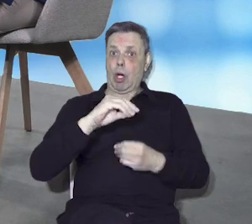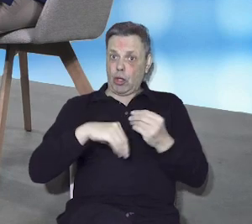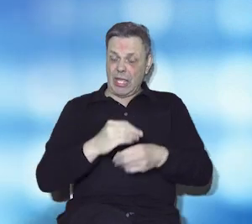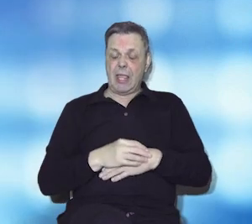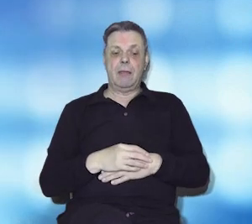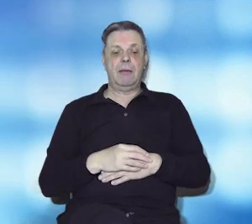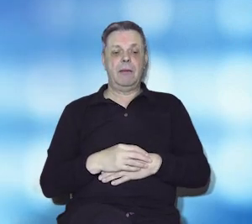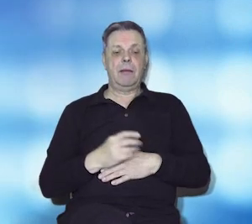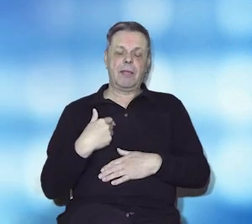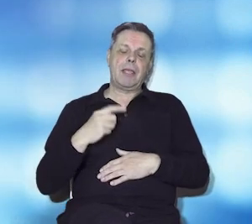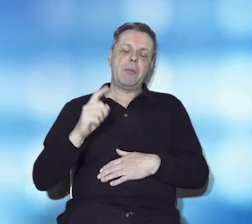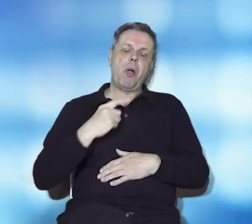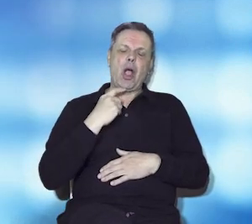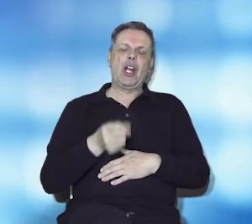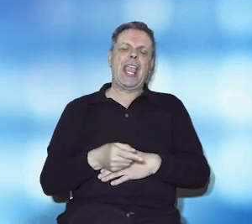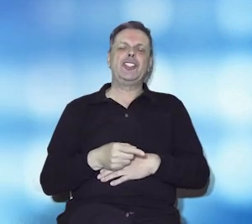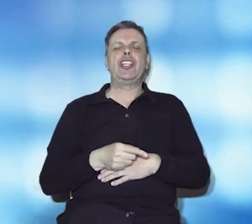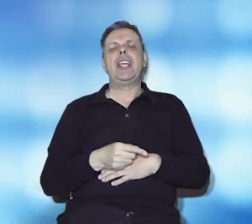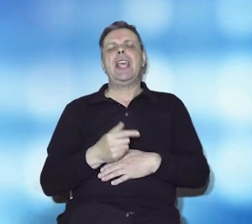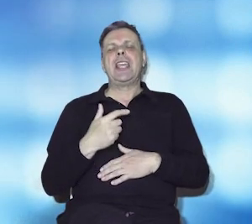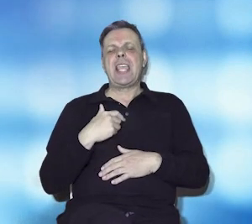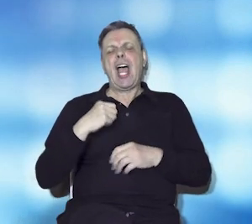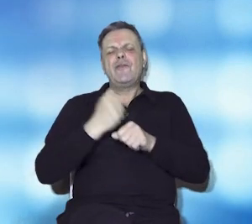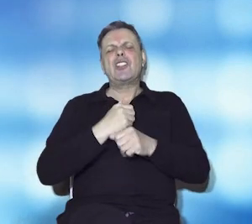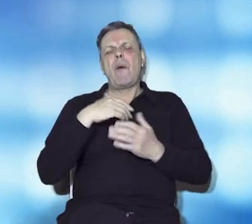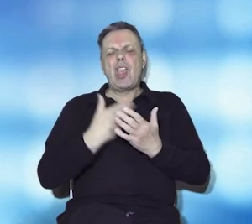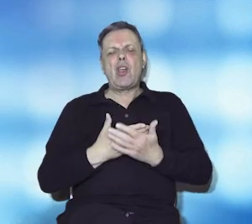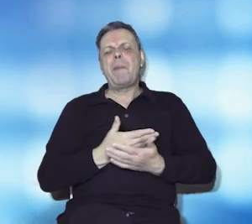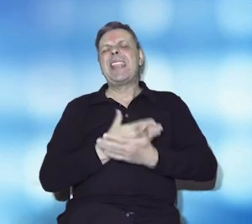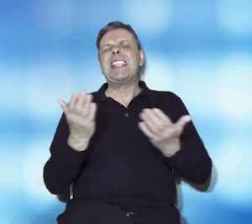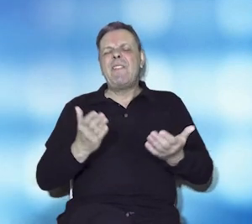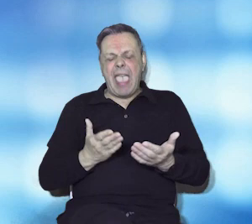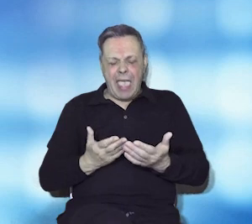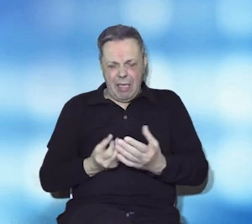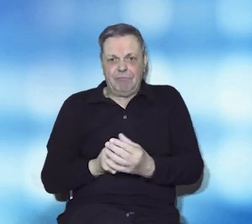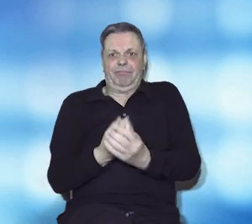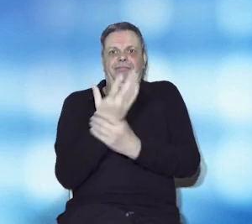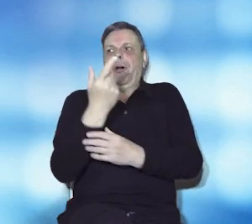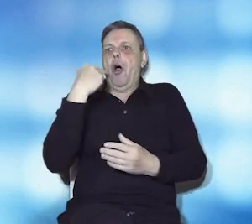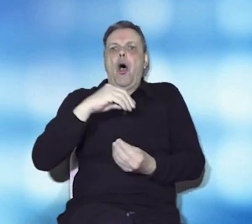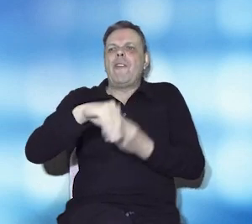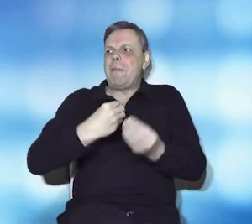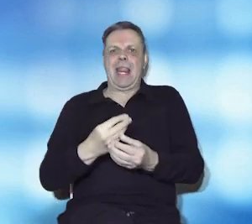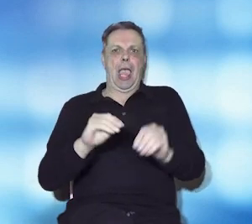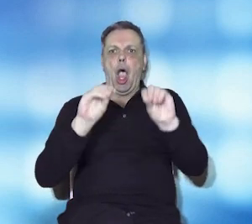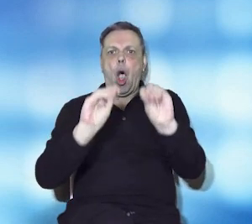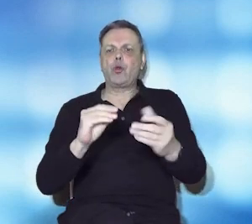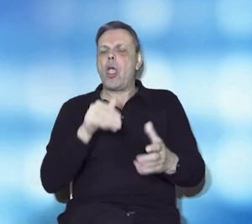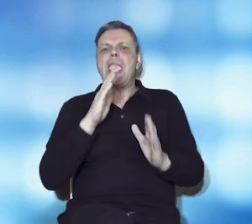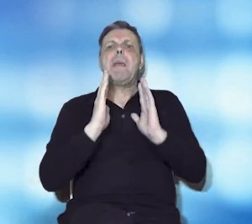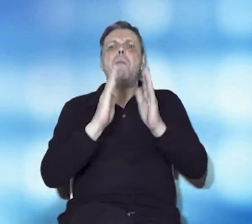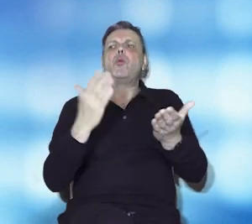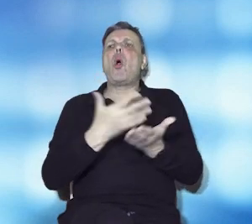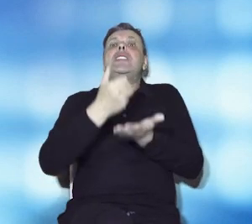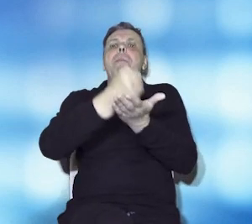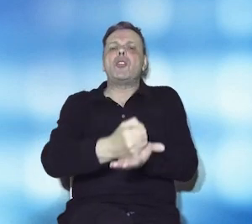Pa moglo bi se reći da zapravo, ja vam čvrsto vjerujem u to da vam sve proizlazi iz familije zapravo. Taj jedan odgoj i taj jedan put koji oni postave i